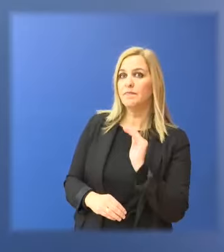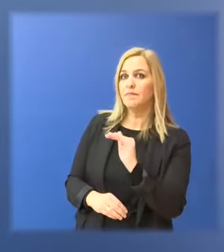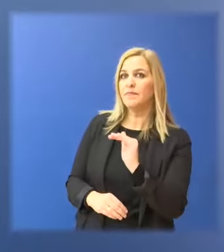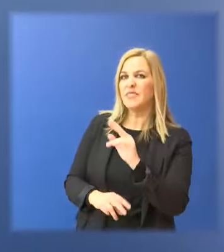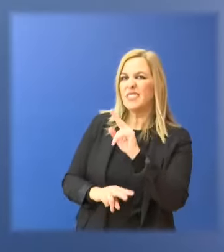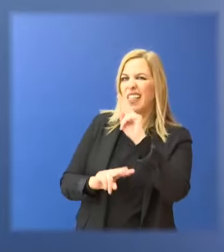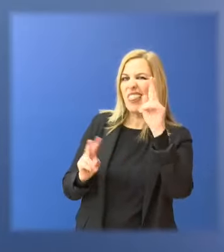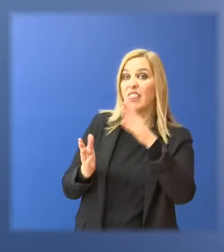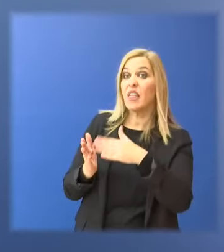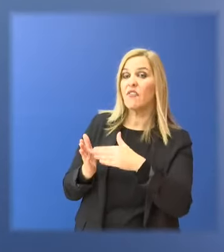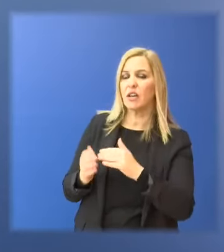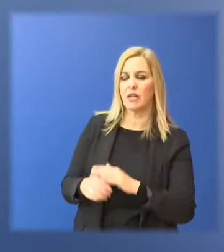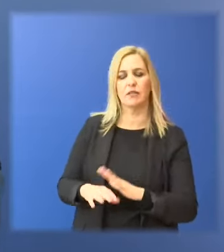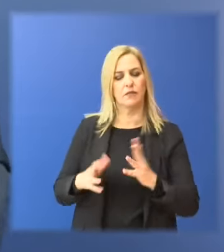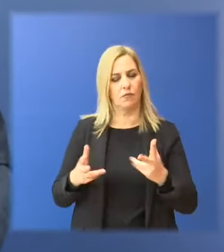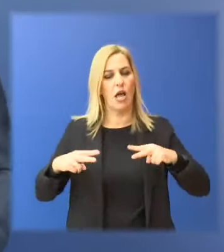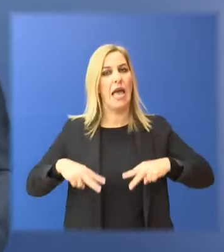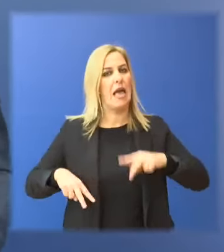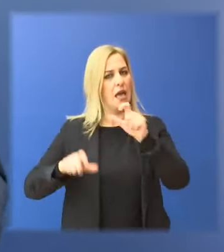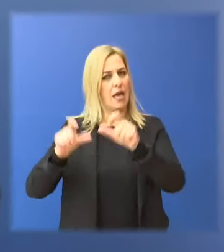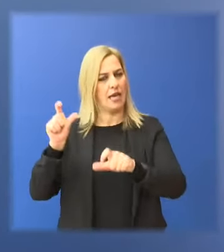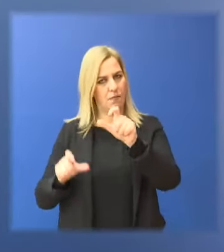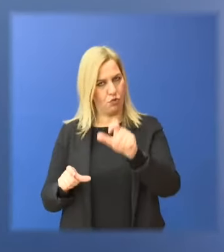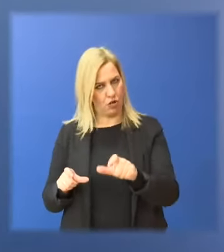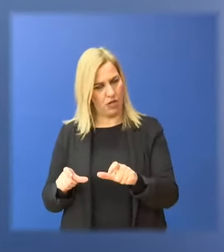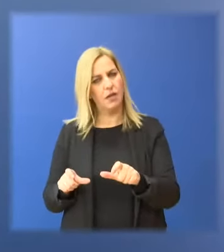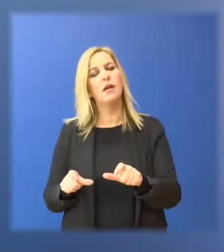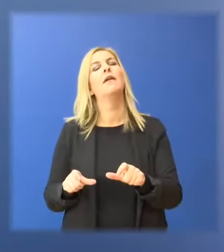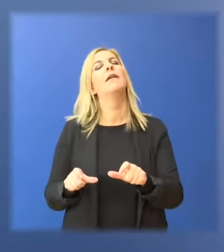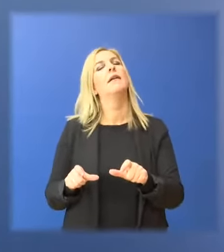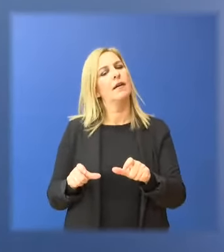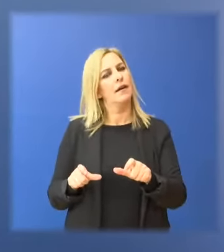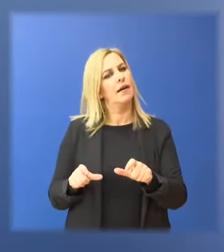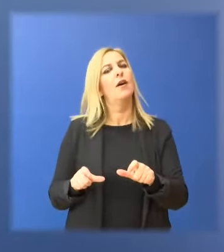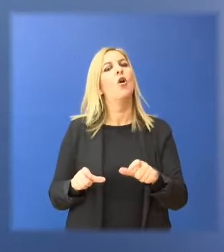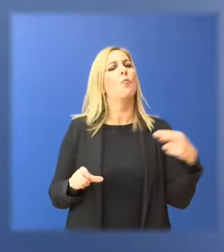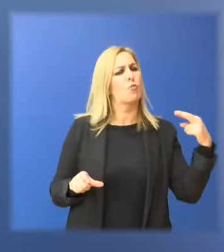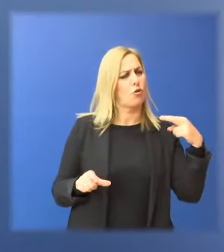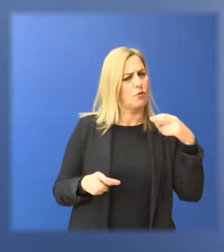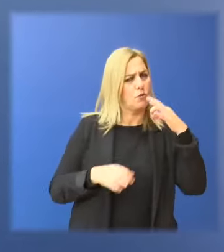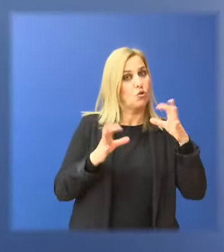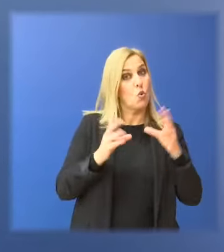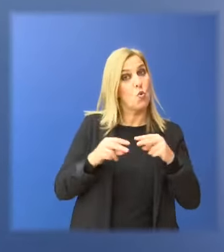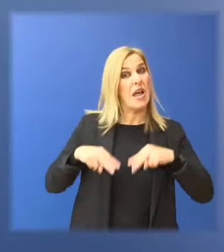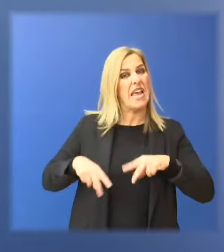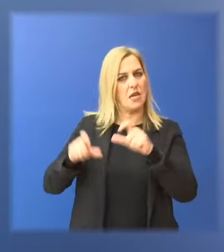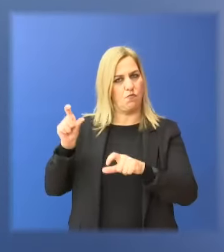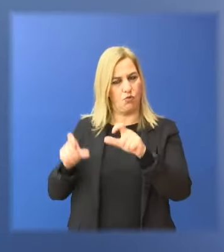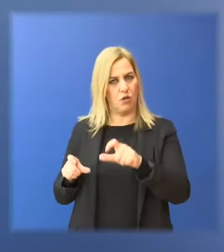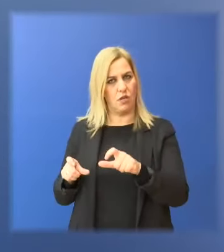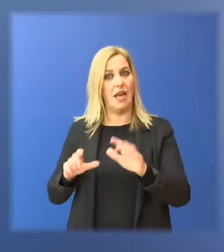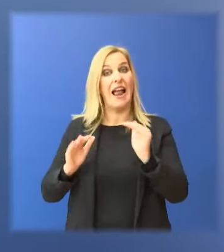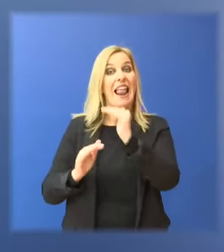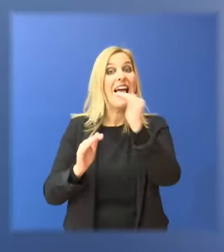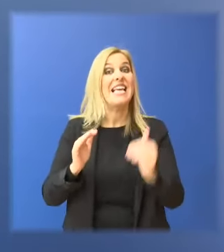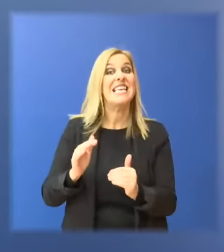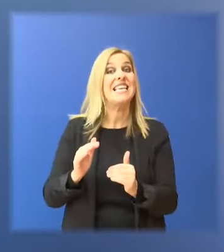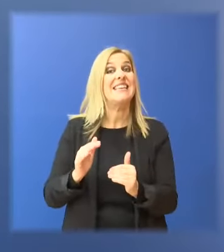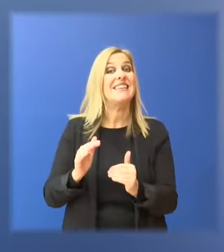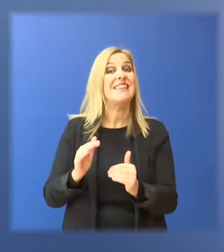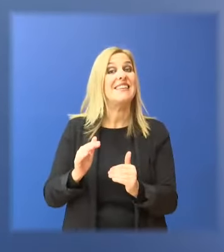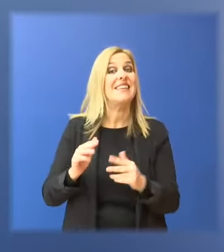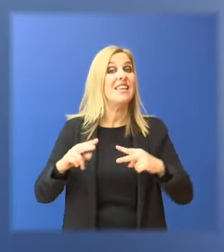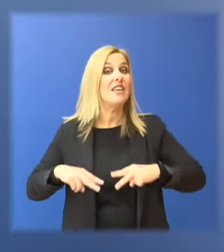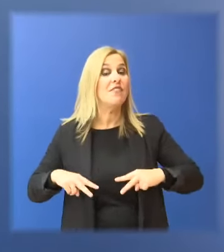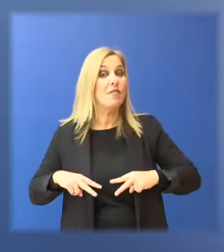Μπορεί για τους υπουργούς, όντως όπως είπατε και εσείς ο Πρωθυπουργός, να ανέφερε κάποια πράγματα, δεν ακούσαμε κάτι όμως για τους υφυπουργούς.